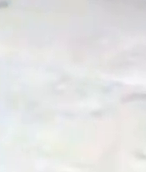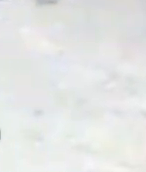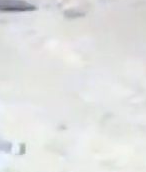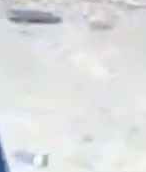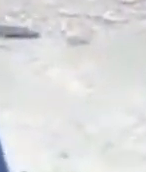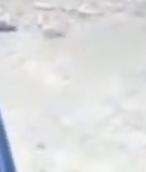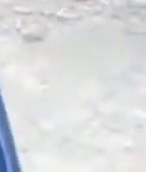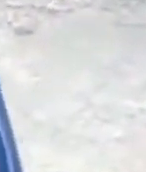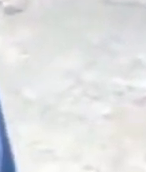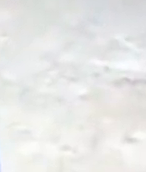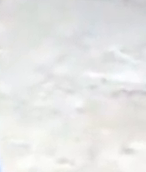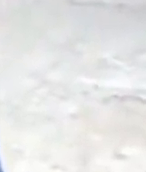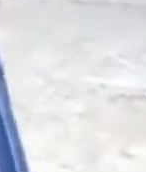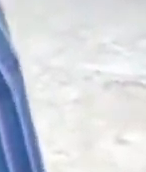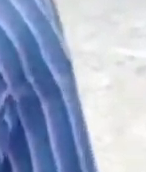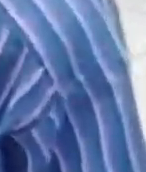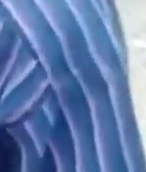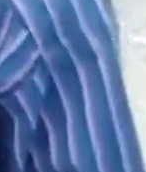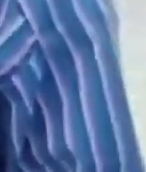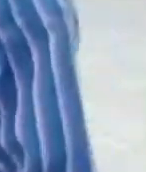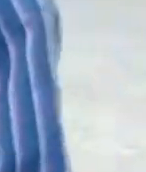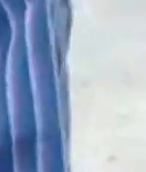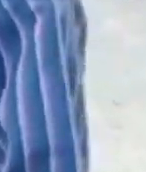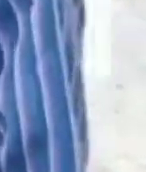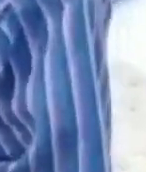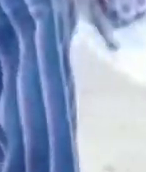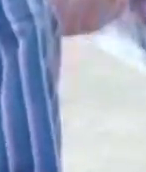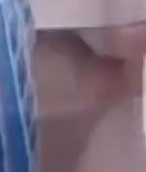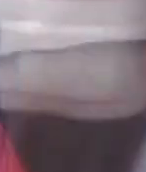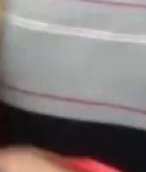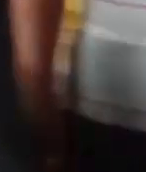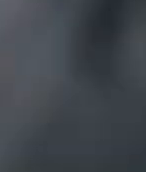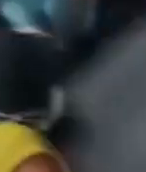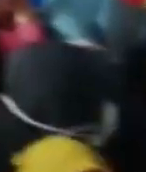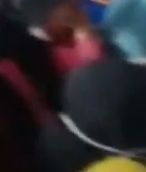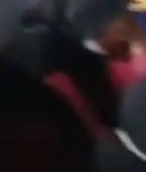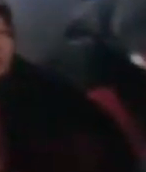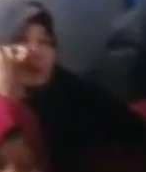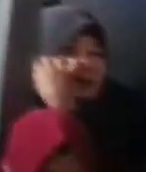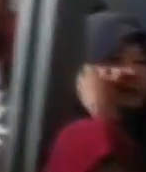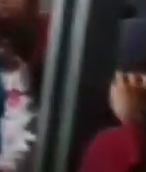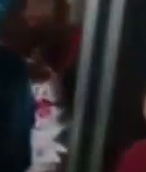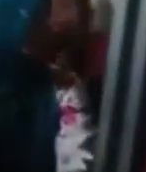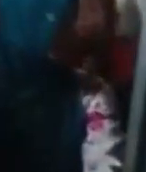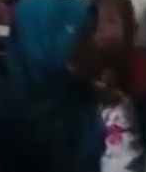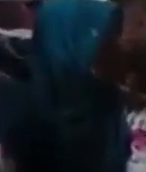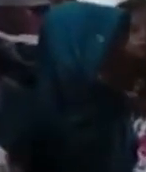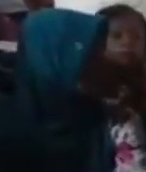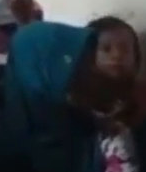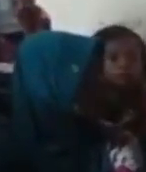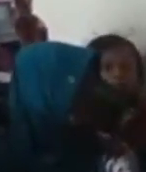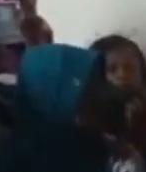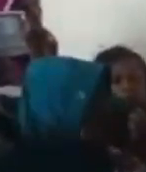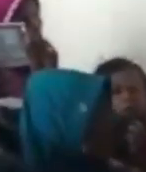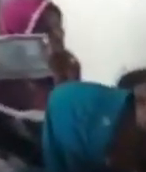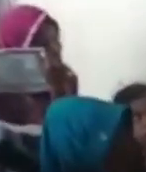Belanja. Buat apa, Pak? Buat belanja. Buat belanja? Makan. Warga berharap bantuan BLT tersebut terus